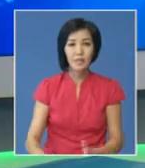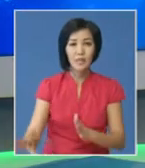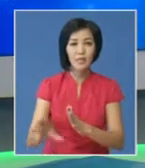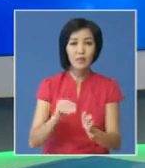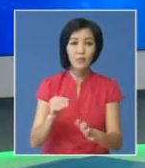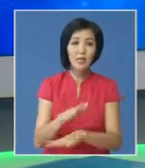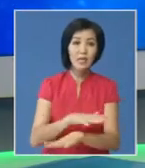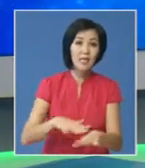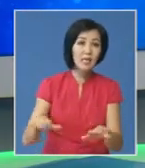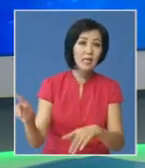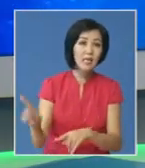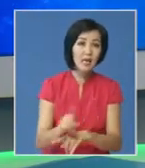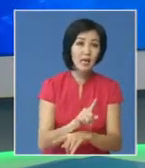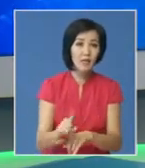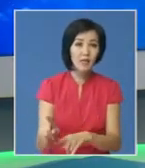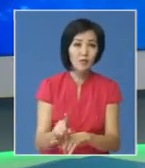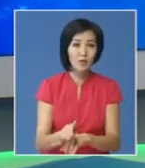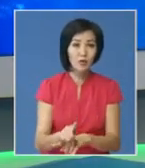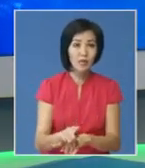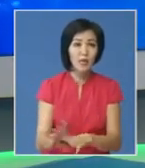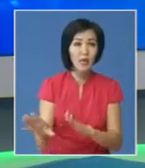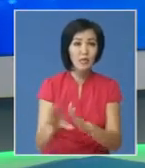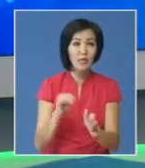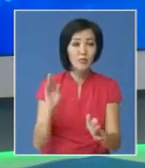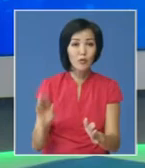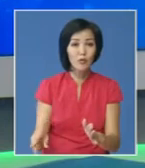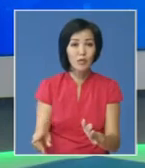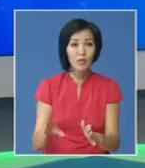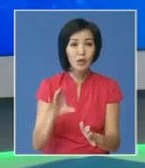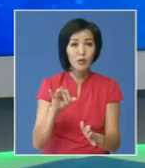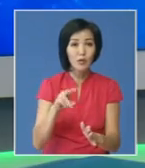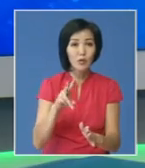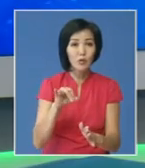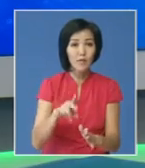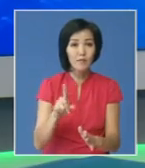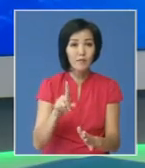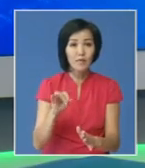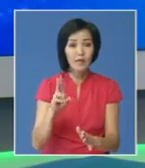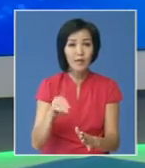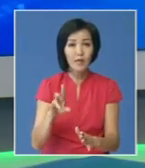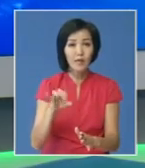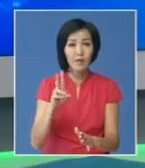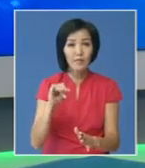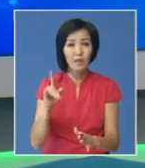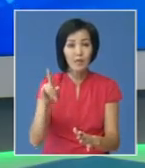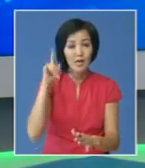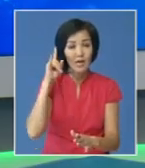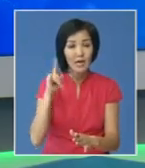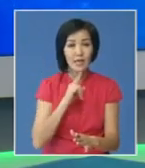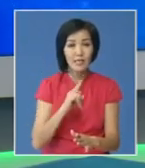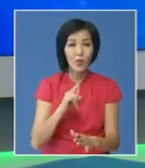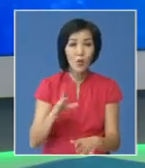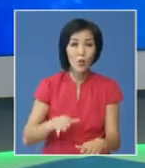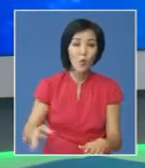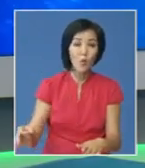Халық қалаулары ел аралап жүр. Мәжіліс депутаты Қуаныш Сұлтанов пен Зағипа Балиева еңбекші қазақ жұртымен жүздесті. Олар